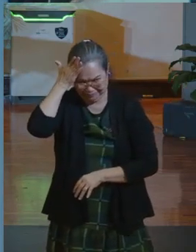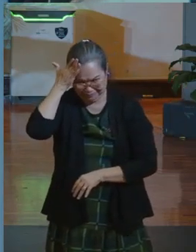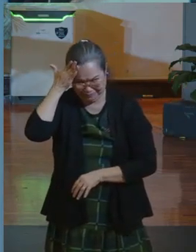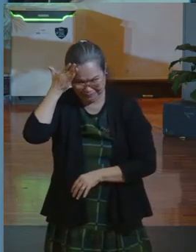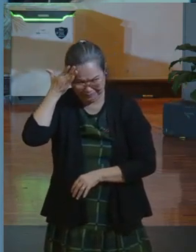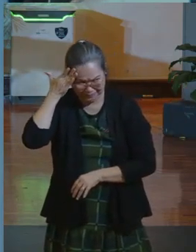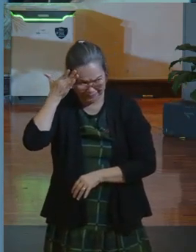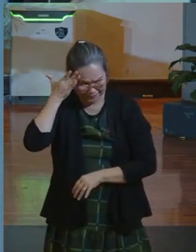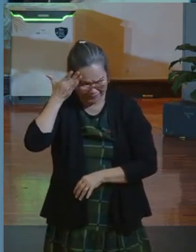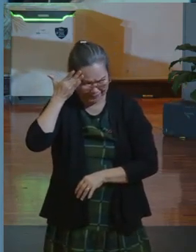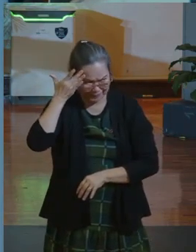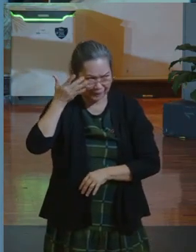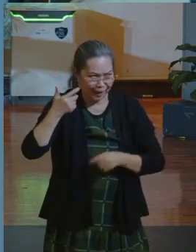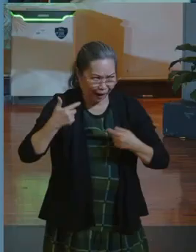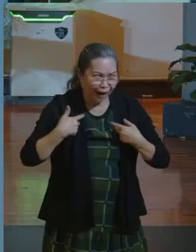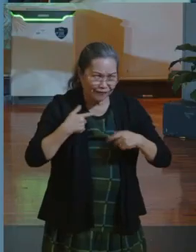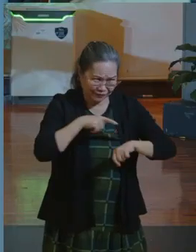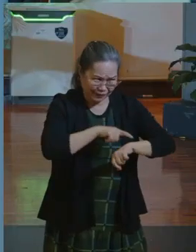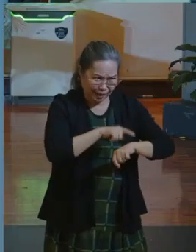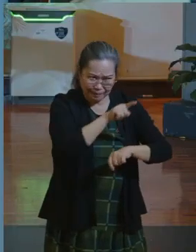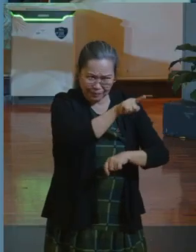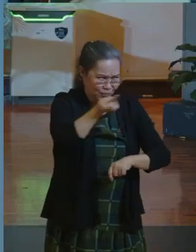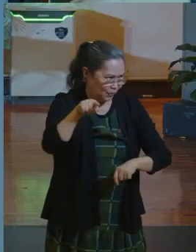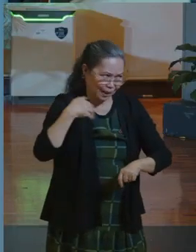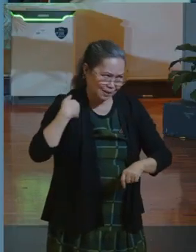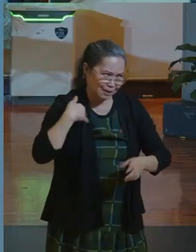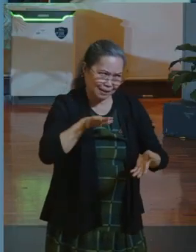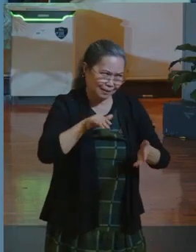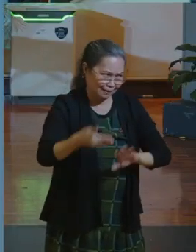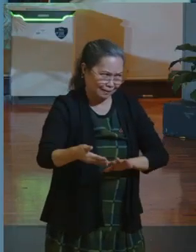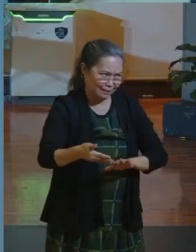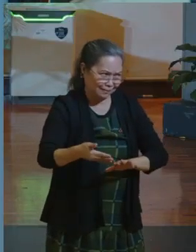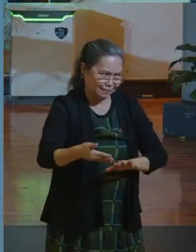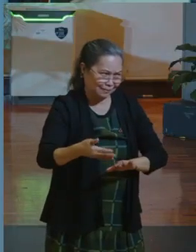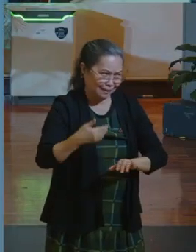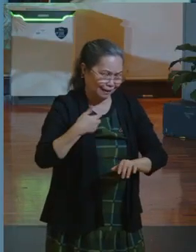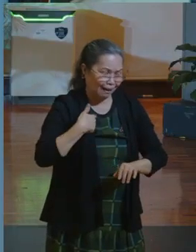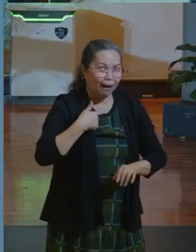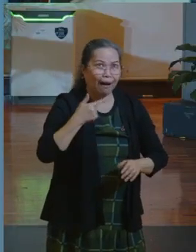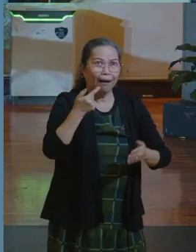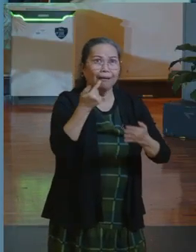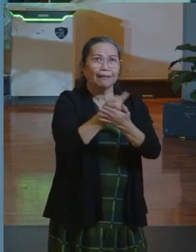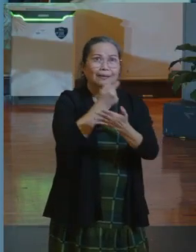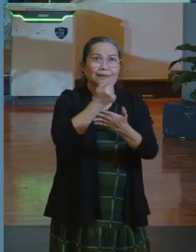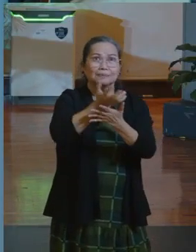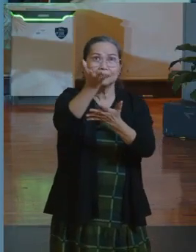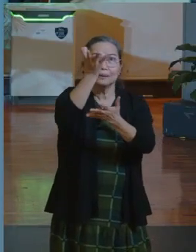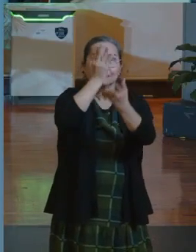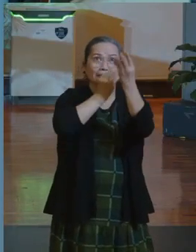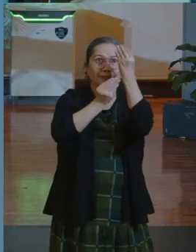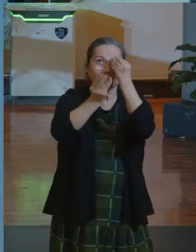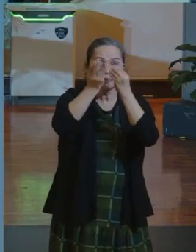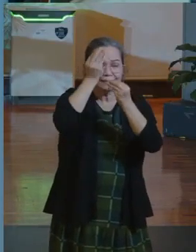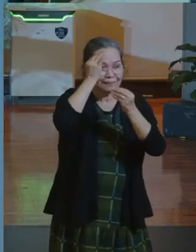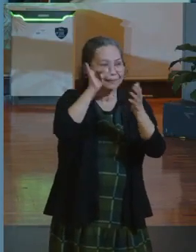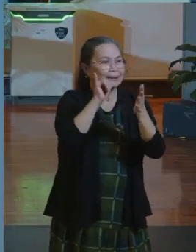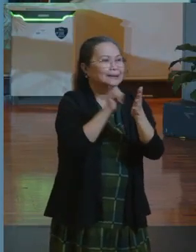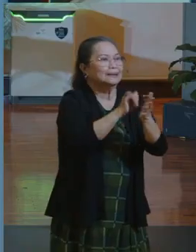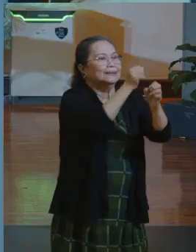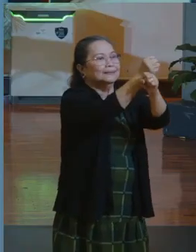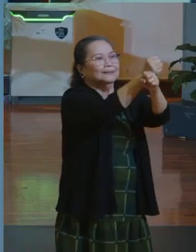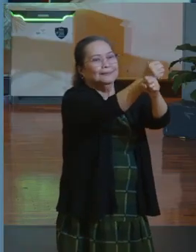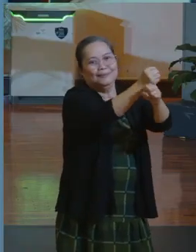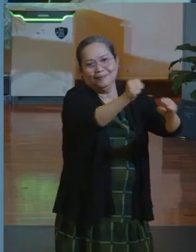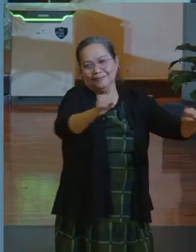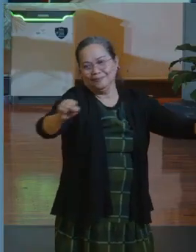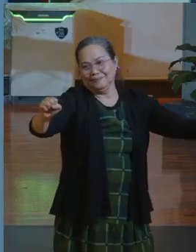habang may panamok pa, at dahil narinig nyo na mabuting balita, na ang kaligtasan ay